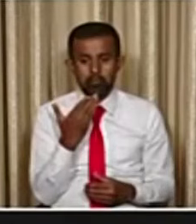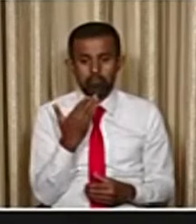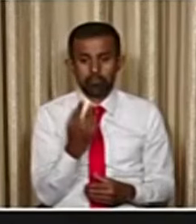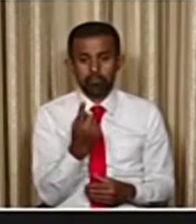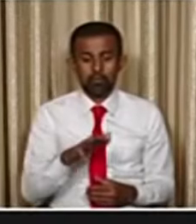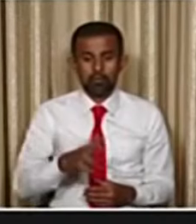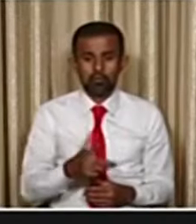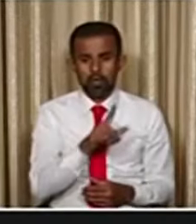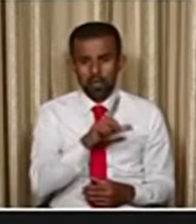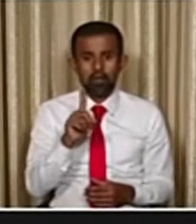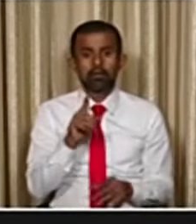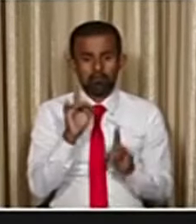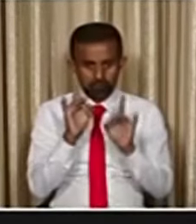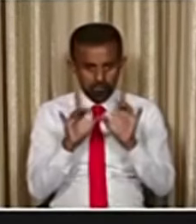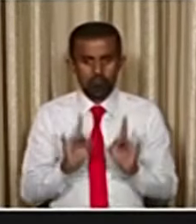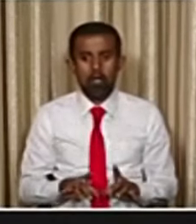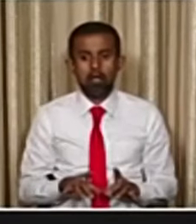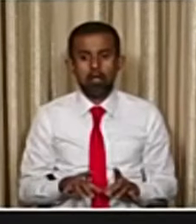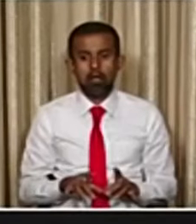කතානායකතුමනි 1971 එකෙත් එහෙම විශ්වාස කරා.